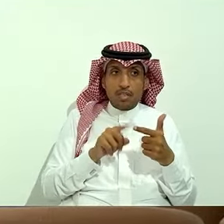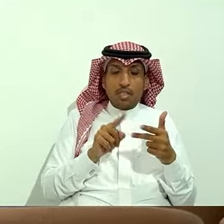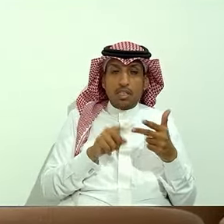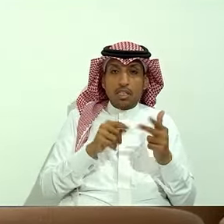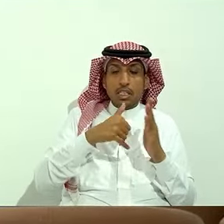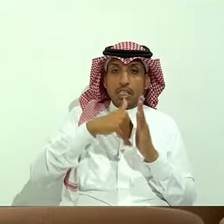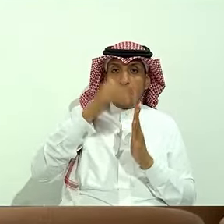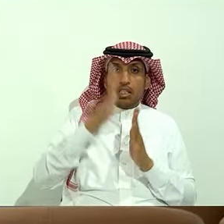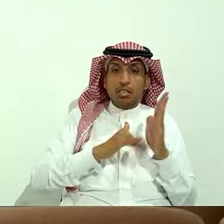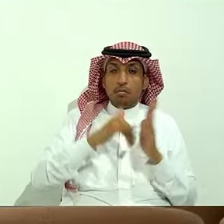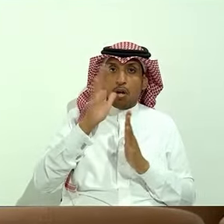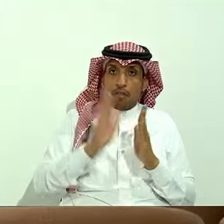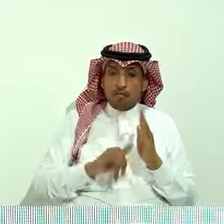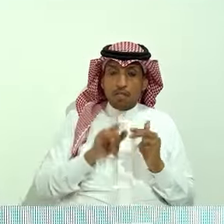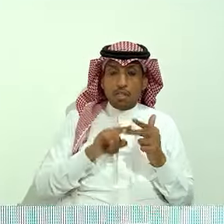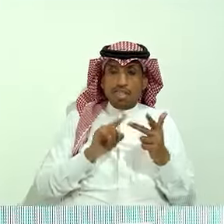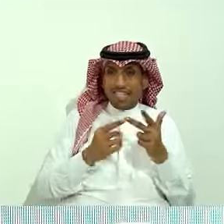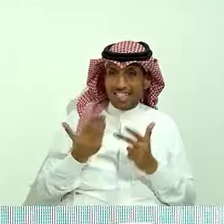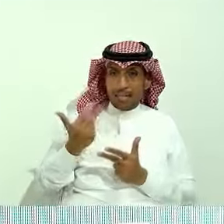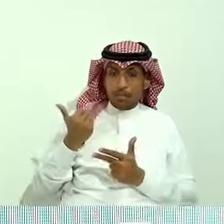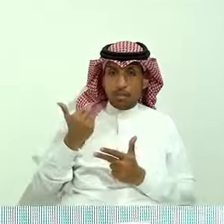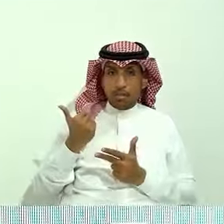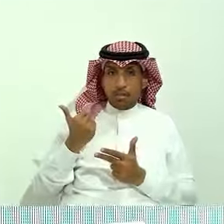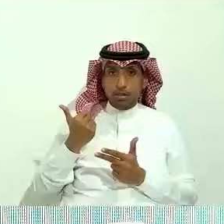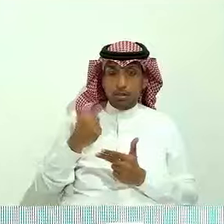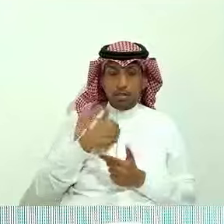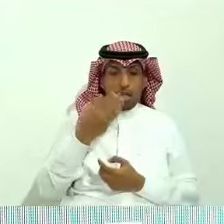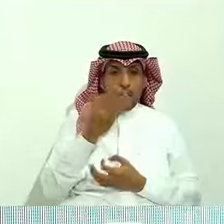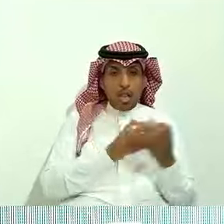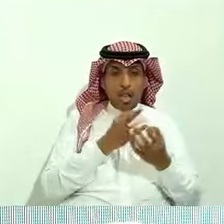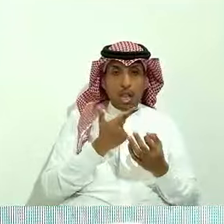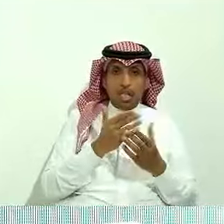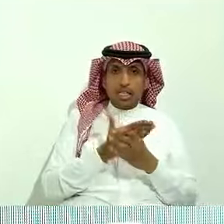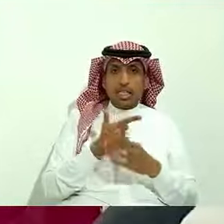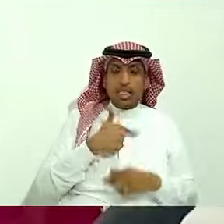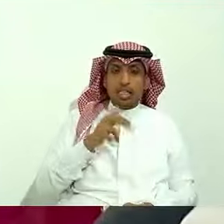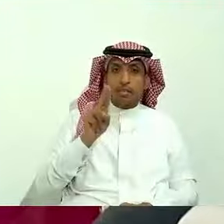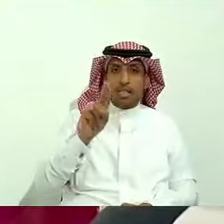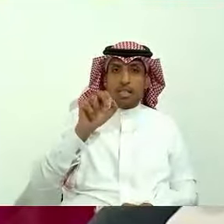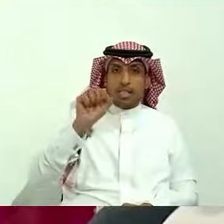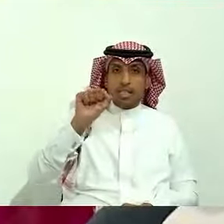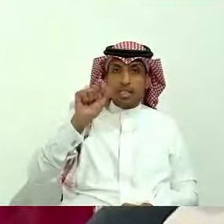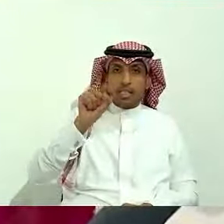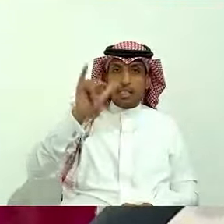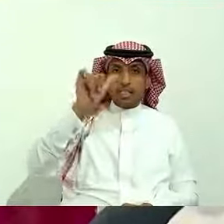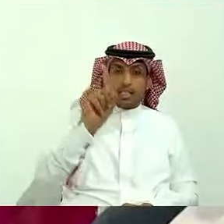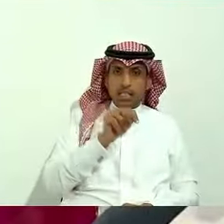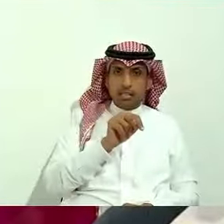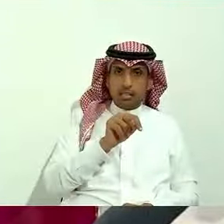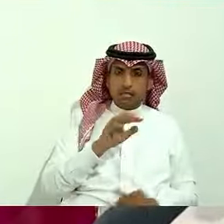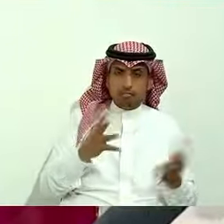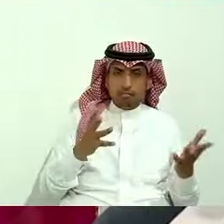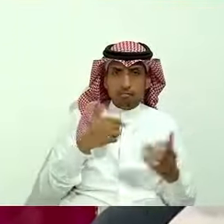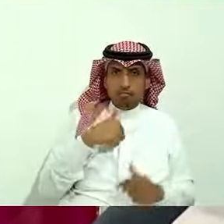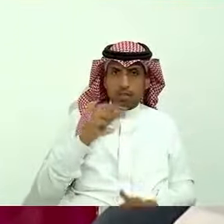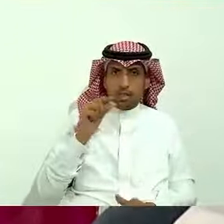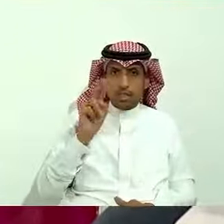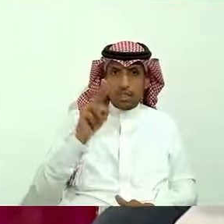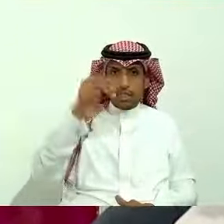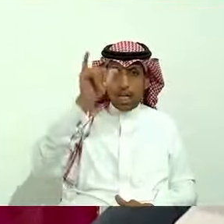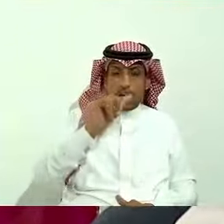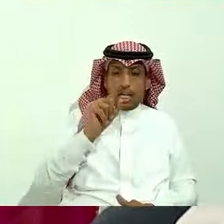الصباغة. يعني ريسنتلي مؤخرا تكلمنا عن التصرير اللي هو تاي داي بالسعودية، أنا انبهرت قلت تاي داي، لحظة، أنا التاي